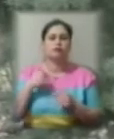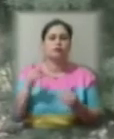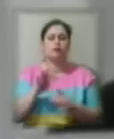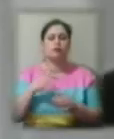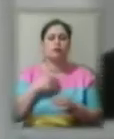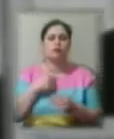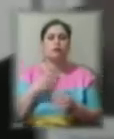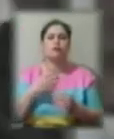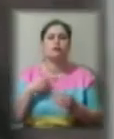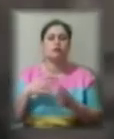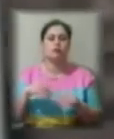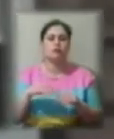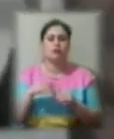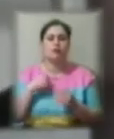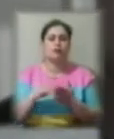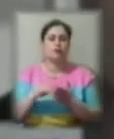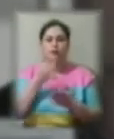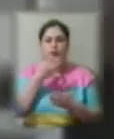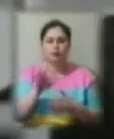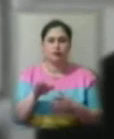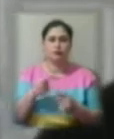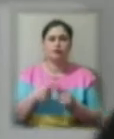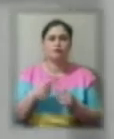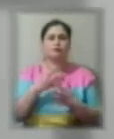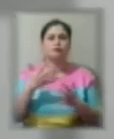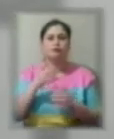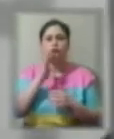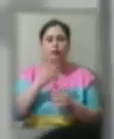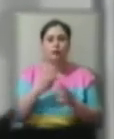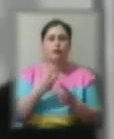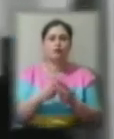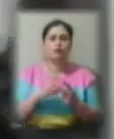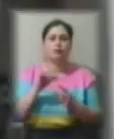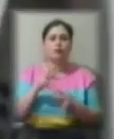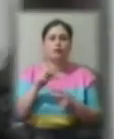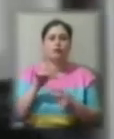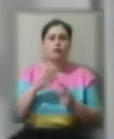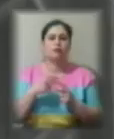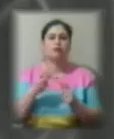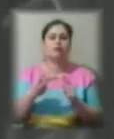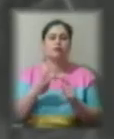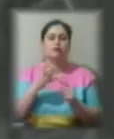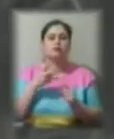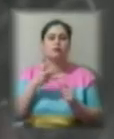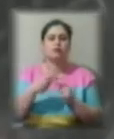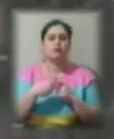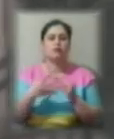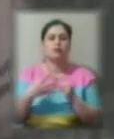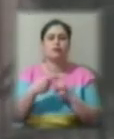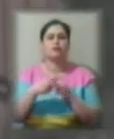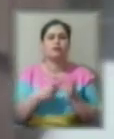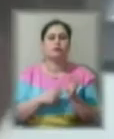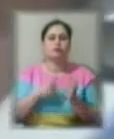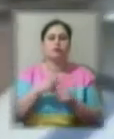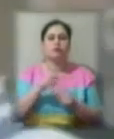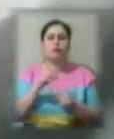необходимо. Після більш ніж 5 років за ґратами Миколу Карпюка в ніч з 15 на 16 серпня етапували. Куди і